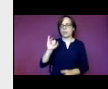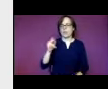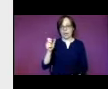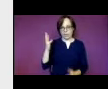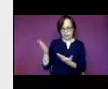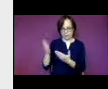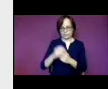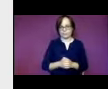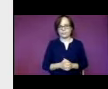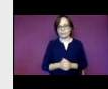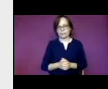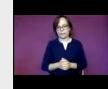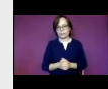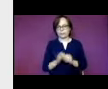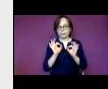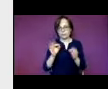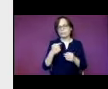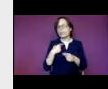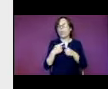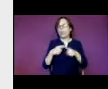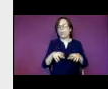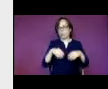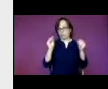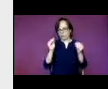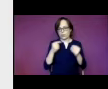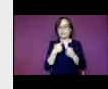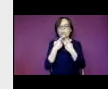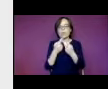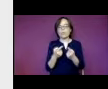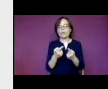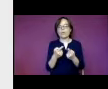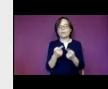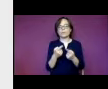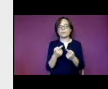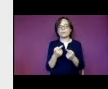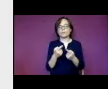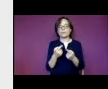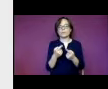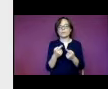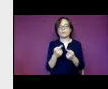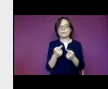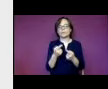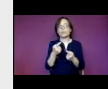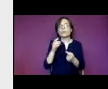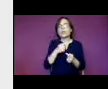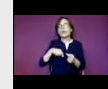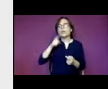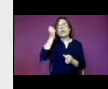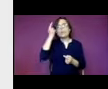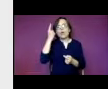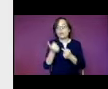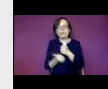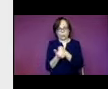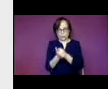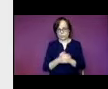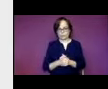No dobra, to ja jeszcze słowem wstępu powiem tylko, co się kryje za tym naszym pomysłem.